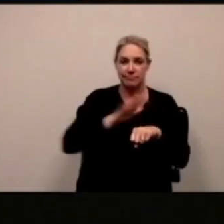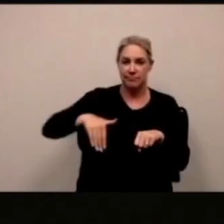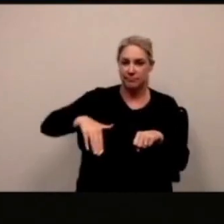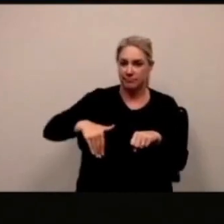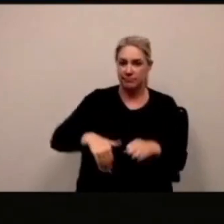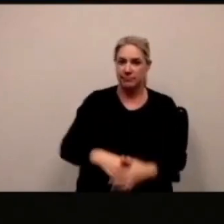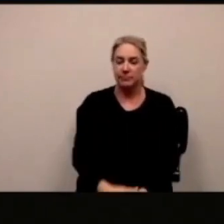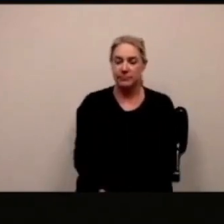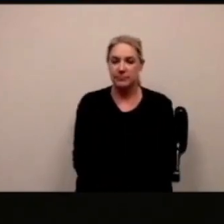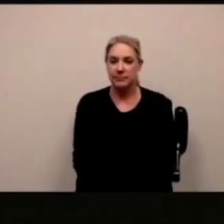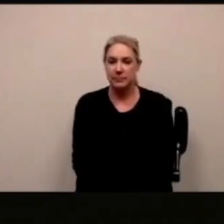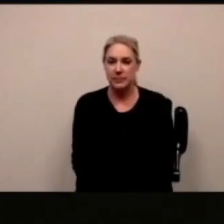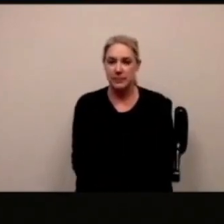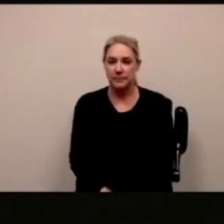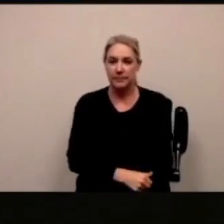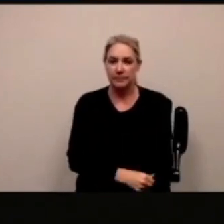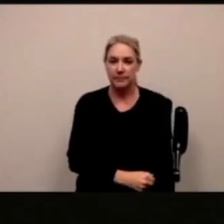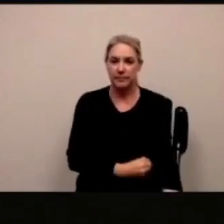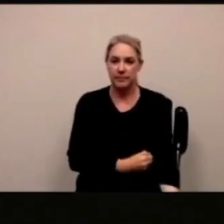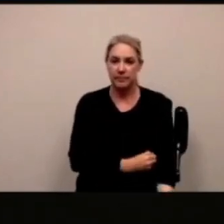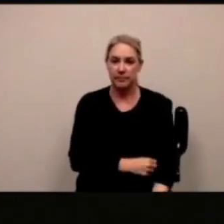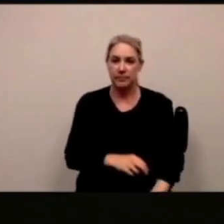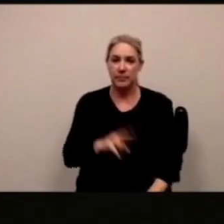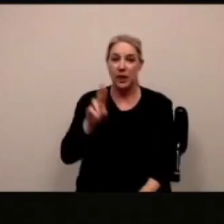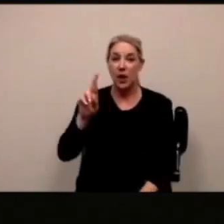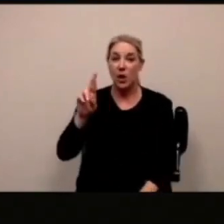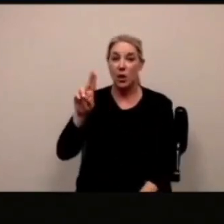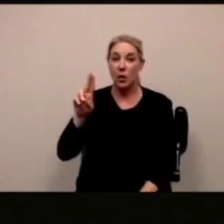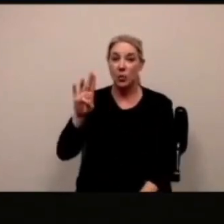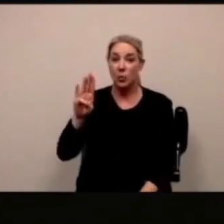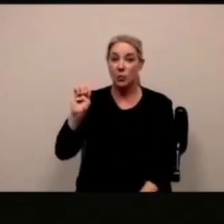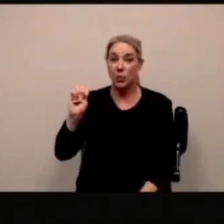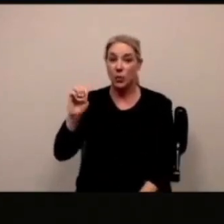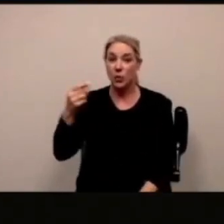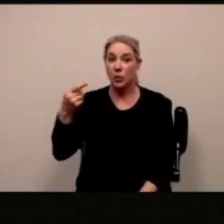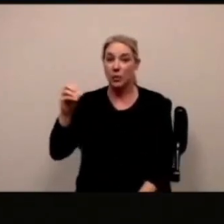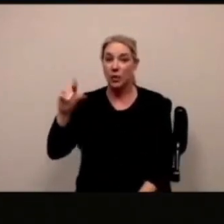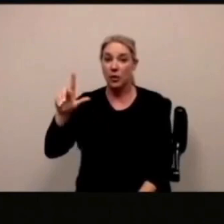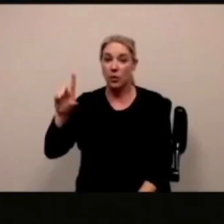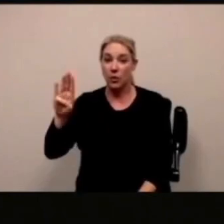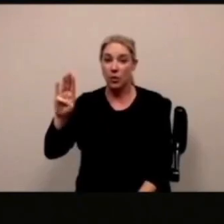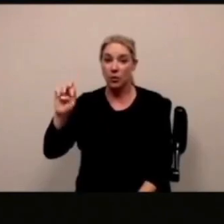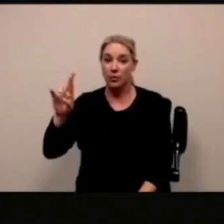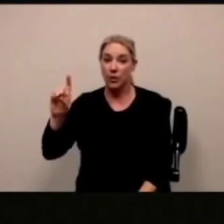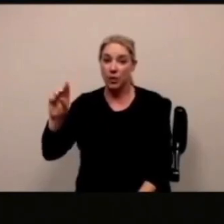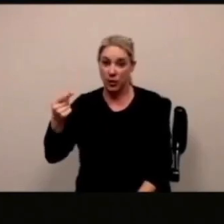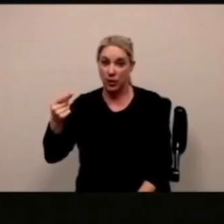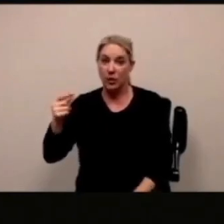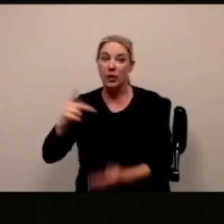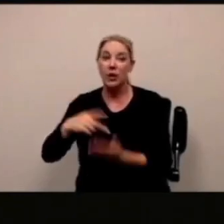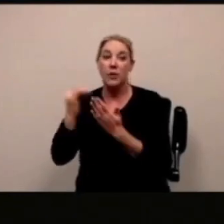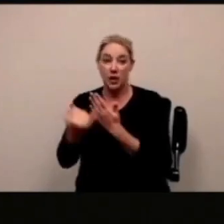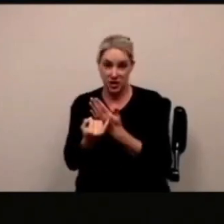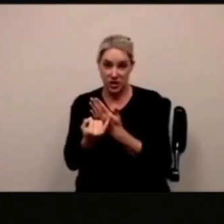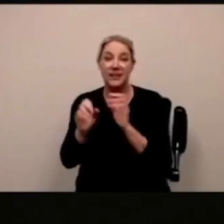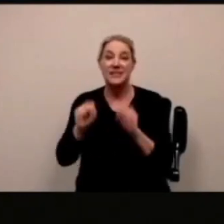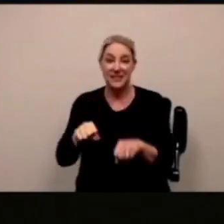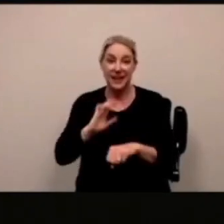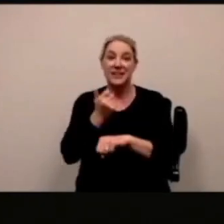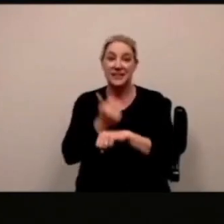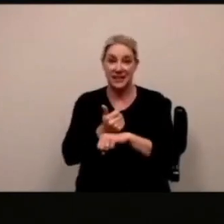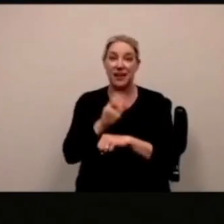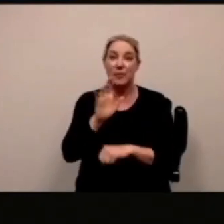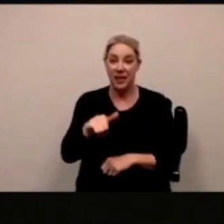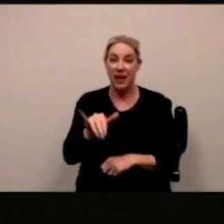翻訳されていないとはいあと咲いてませんスクラッチラブではまだあと実験的な状態でまだ固めていないようなと